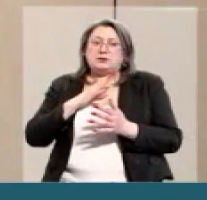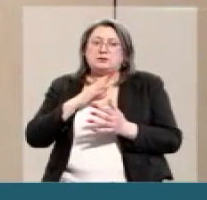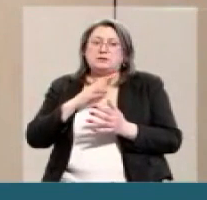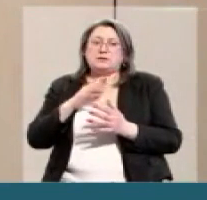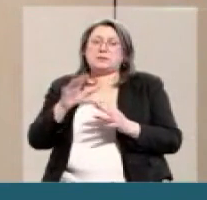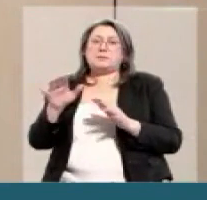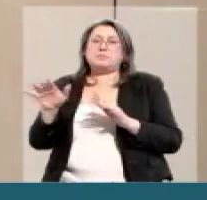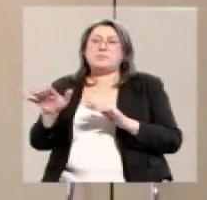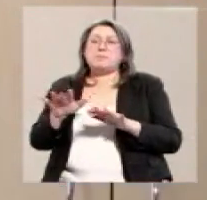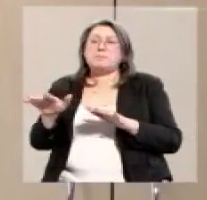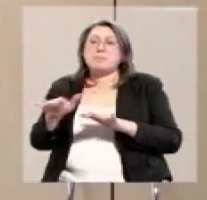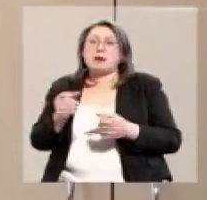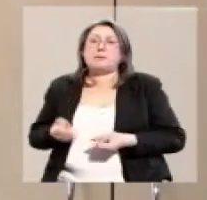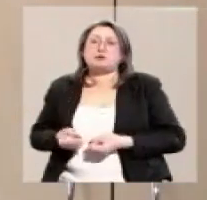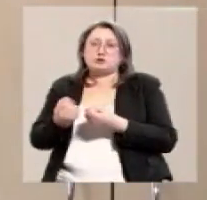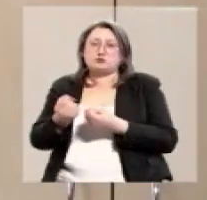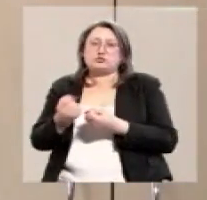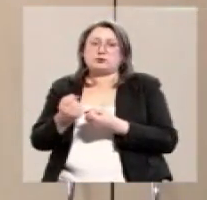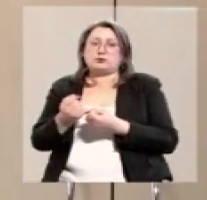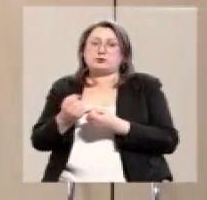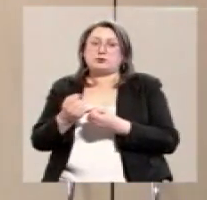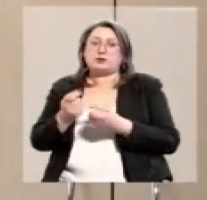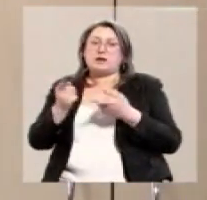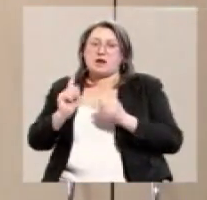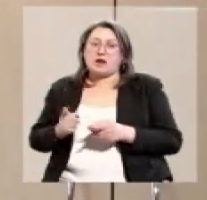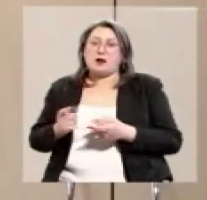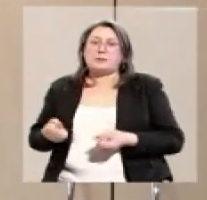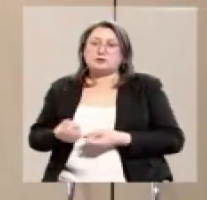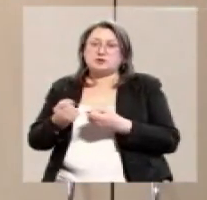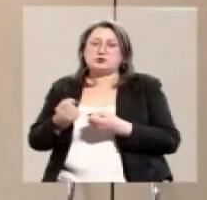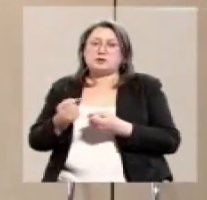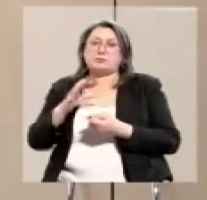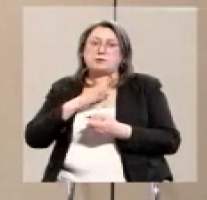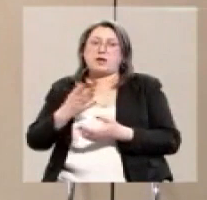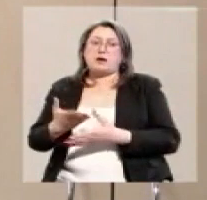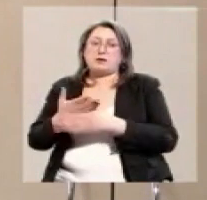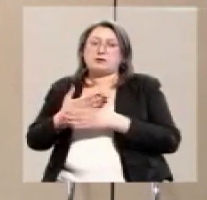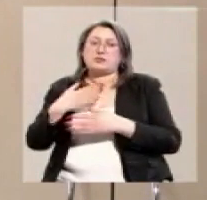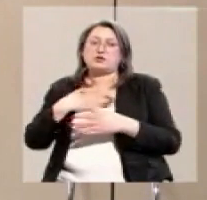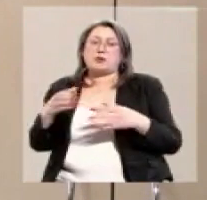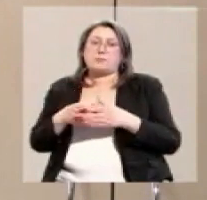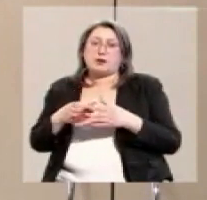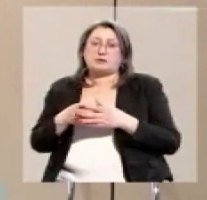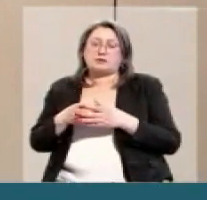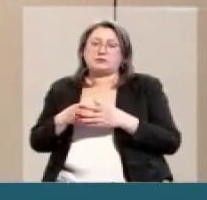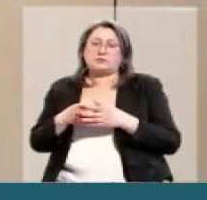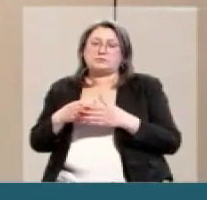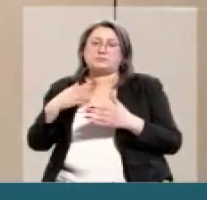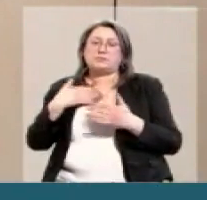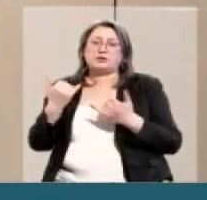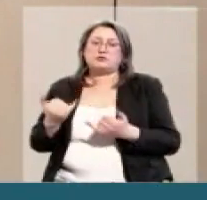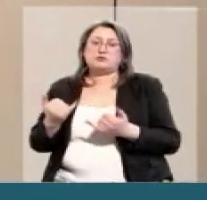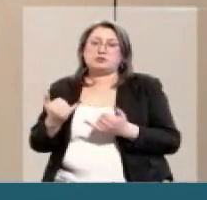скажем, мера поддержки именно. Реальная такая поддержка была оказана нашей компании. Мы